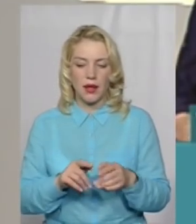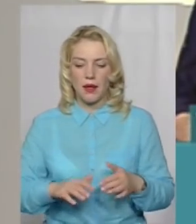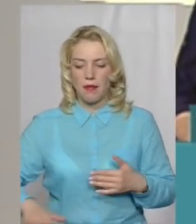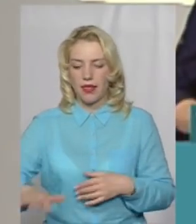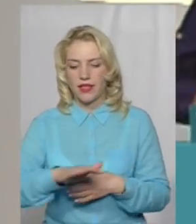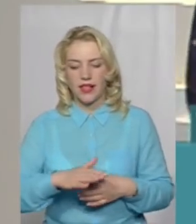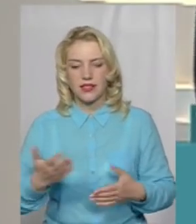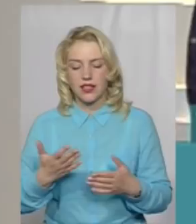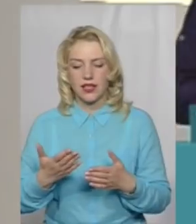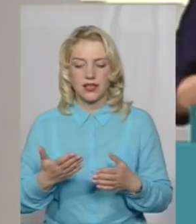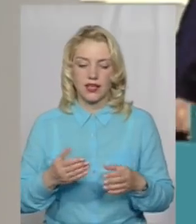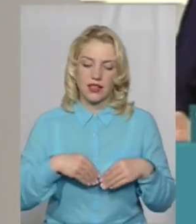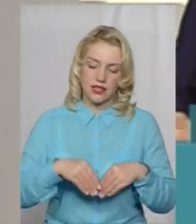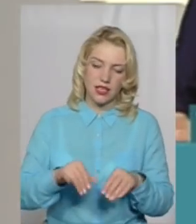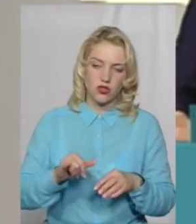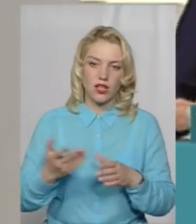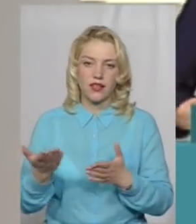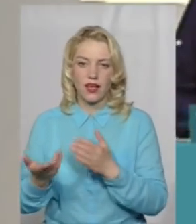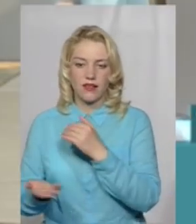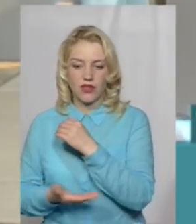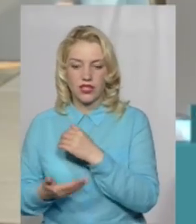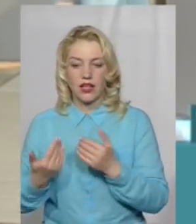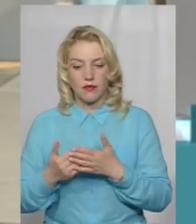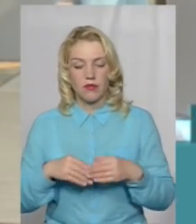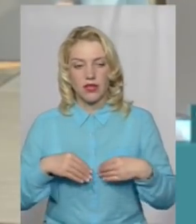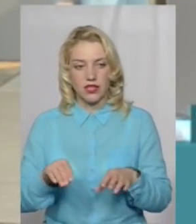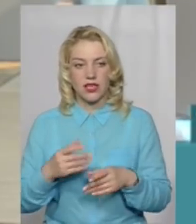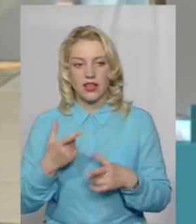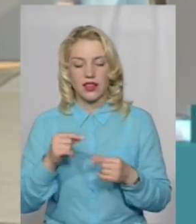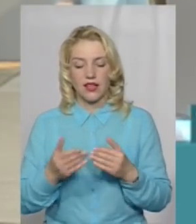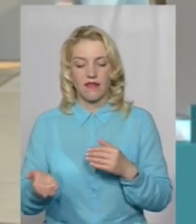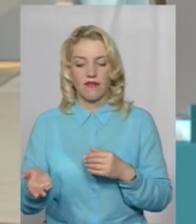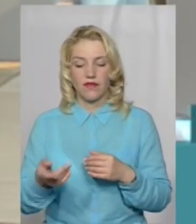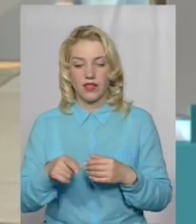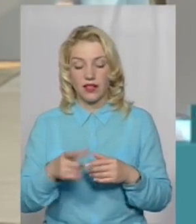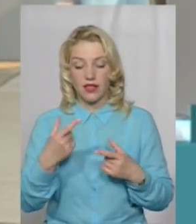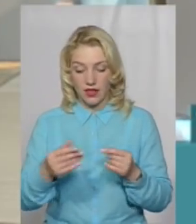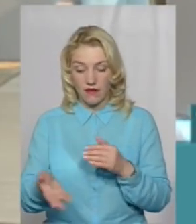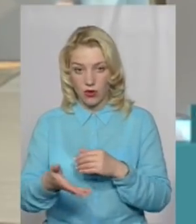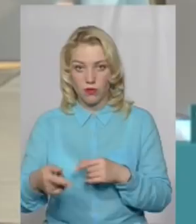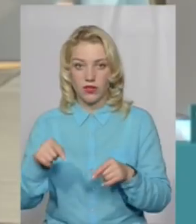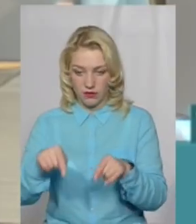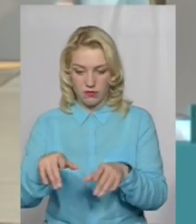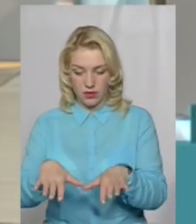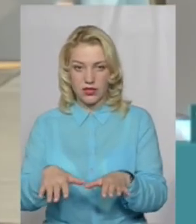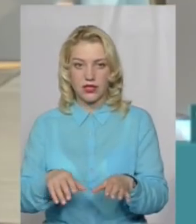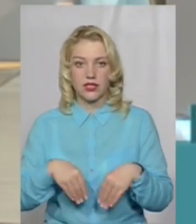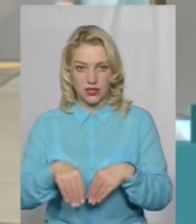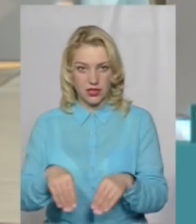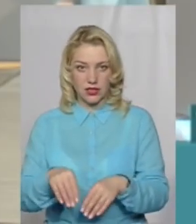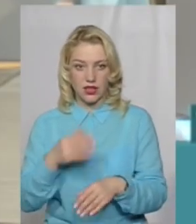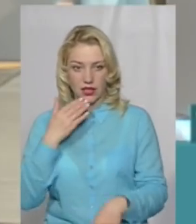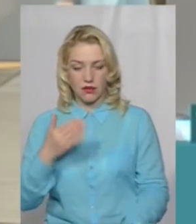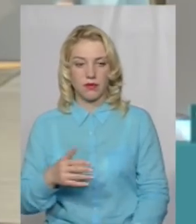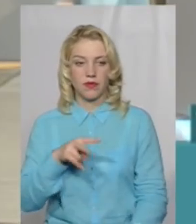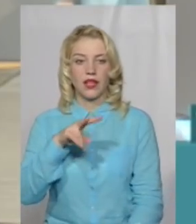які вирізаються. Тобто насаджується ліс в Славутському районі, от там, де вирізали, от там, там засадили. Ну, ліс,